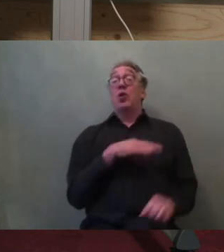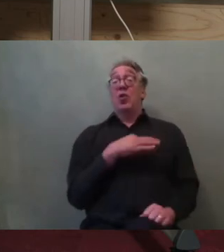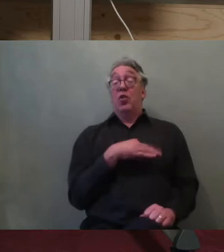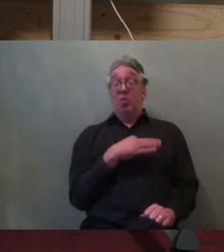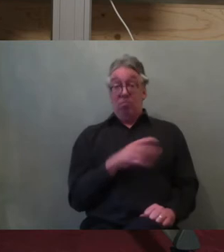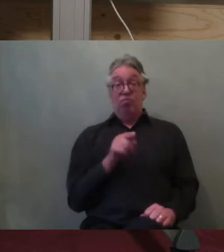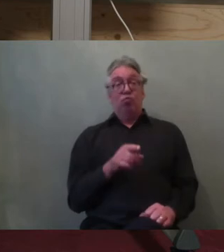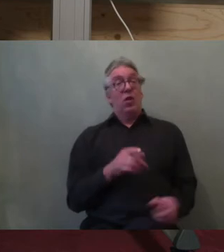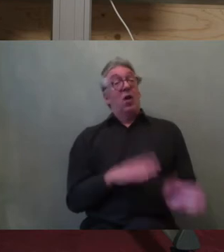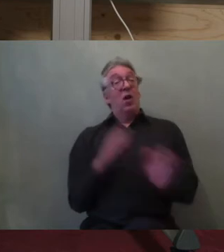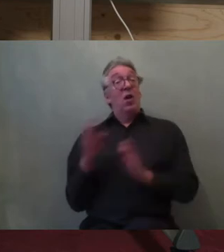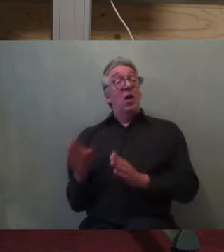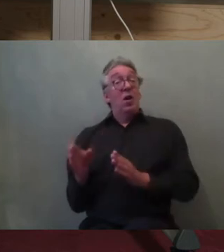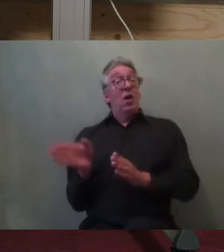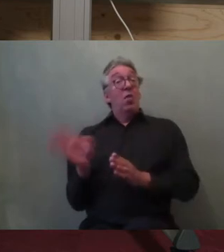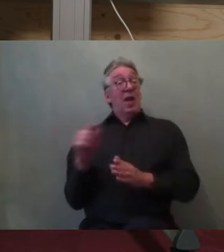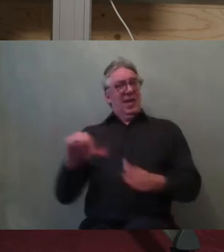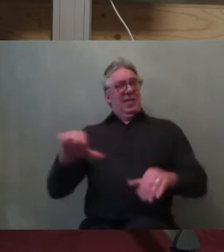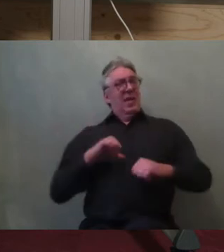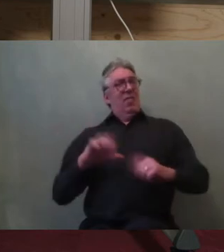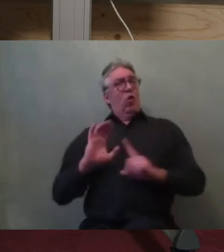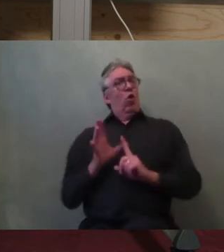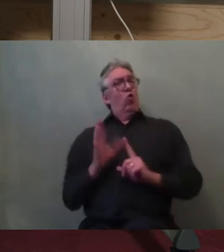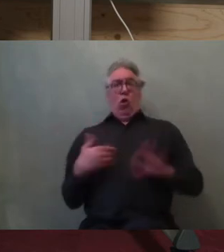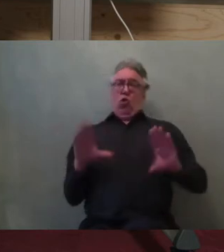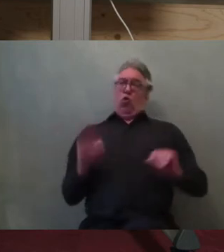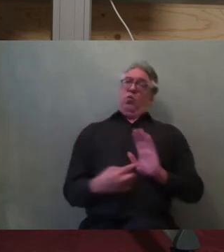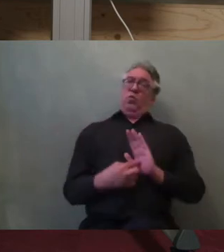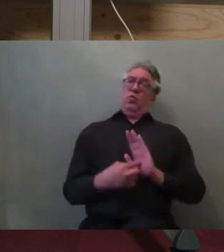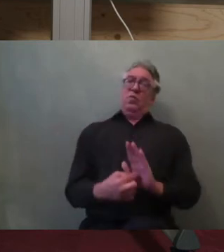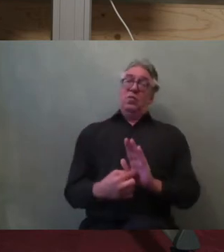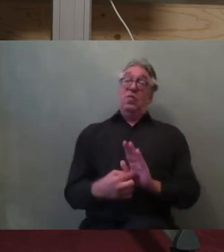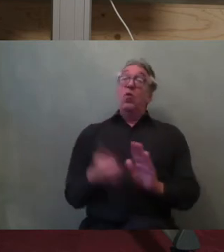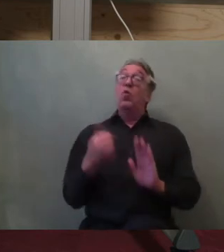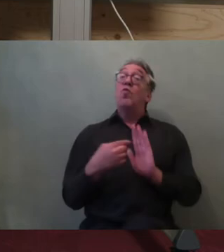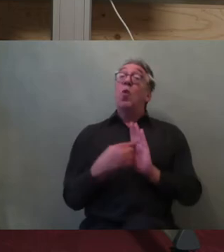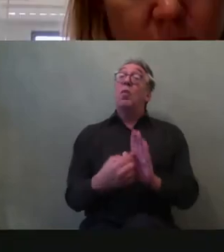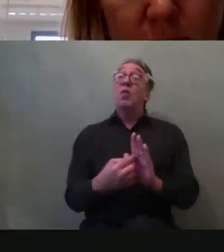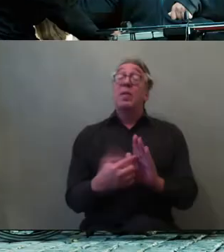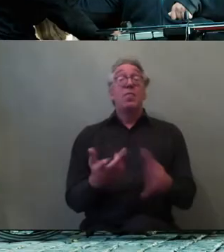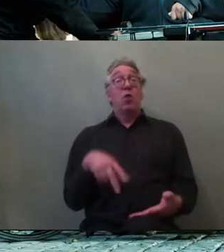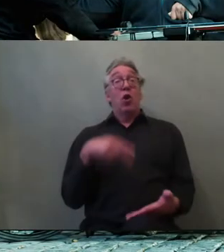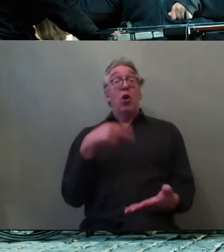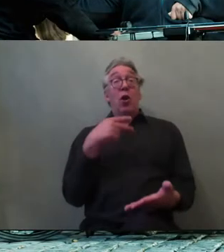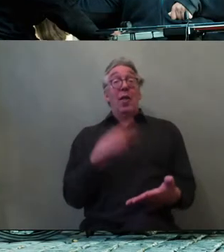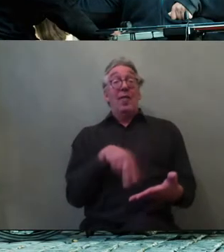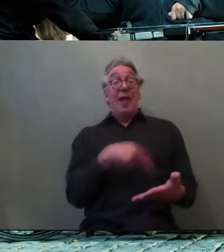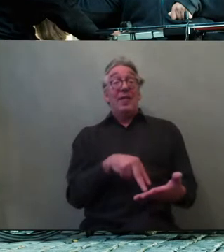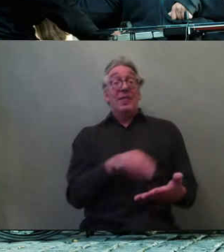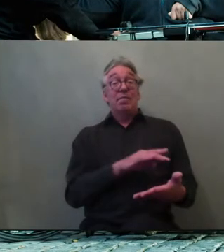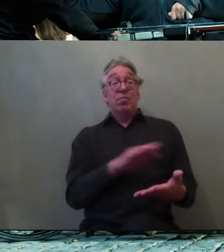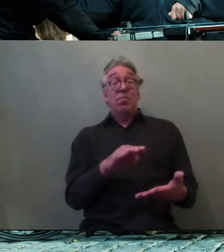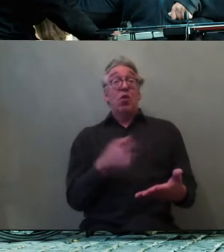het beoefenen van cultuur. Daarbij was goede voorbeeld Danceable. Zij bieden naast een